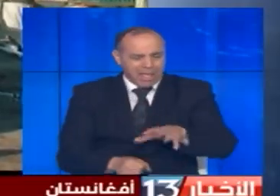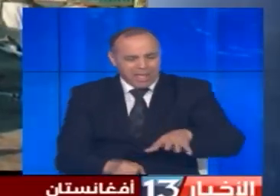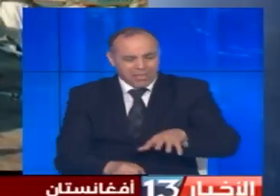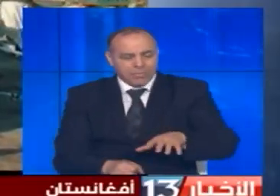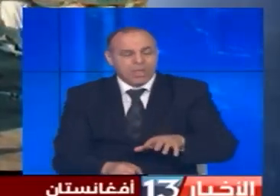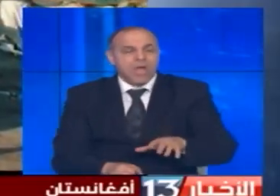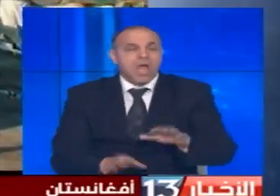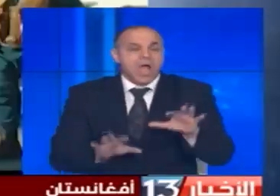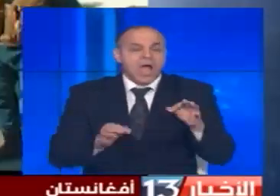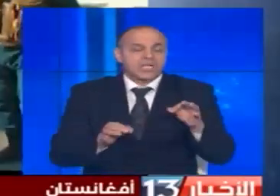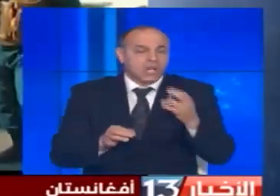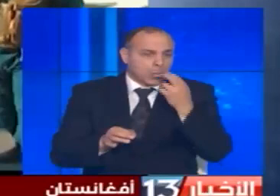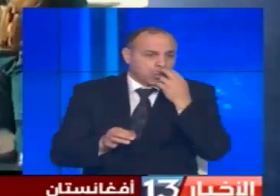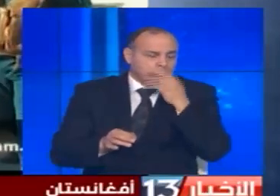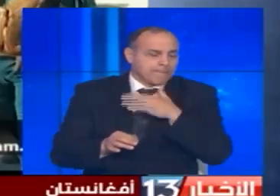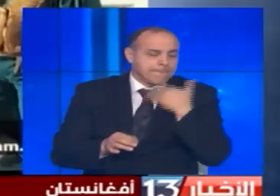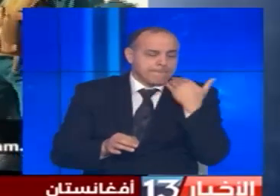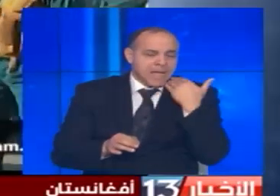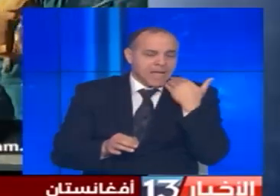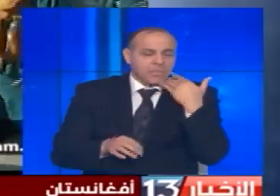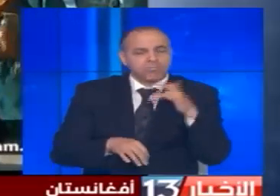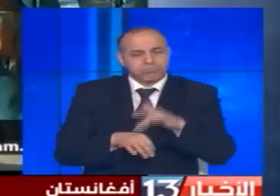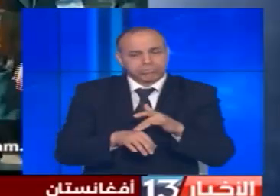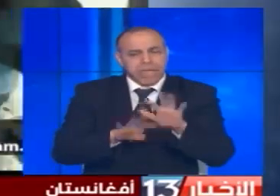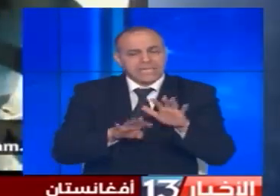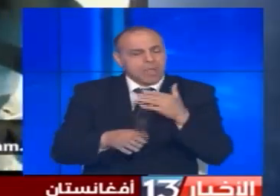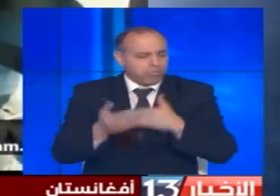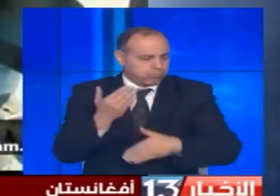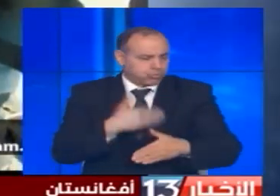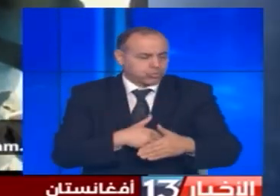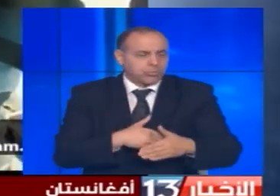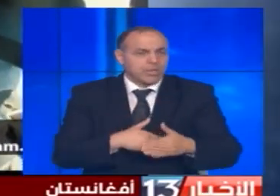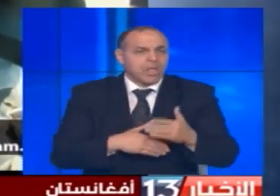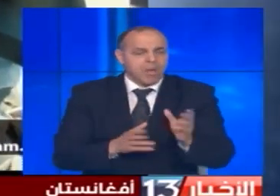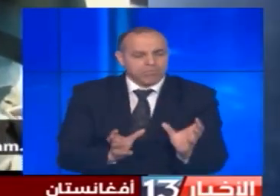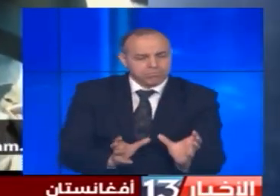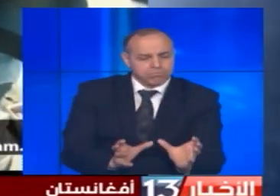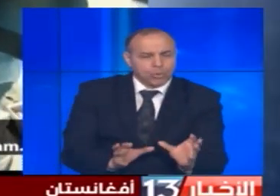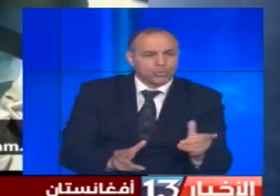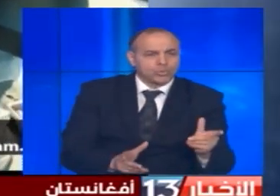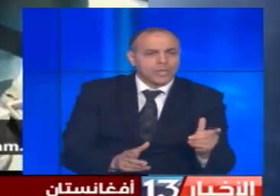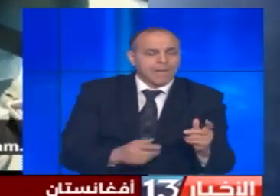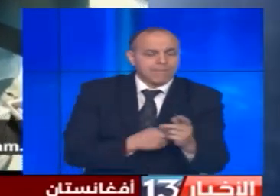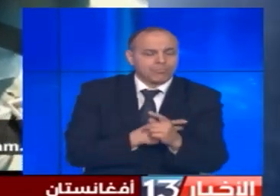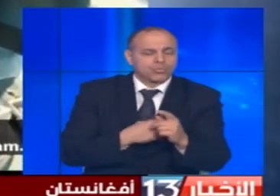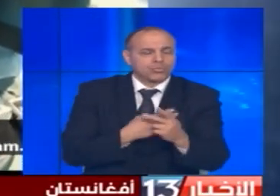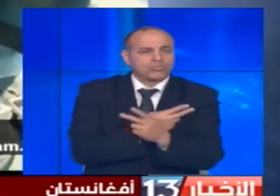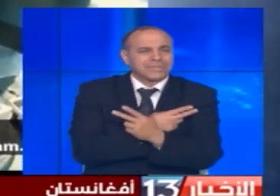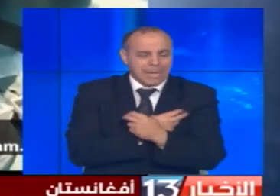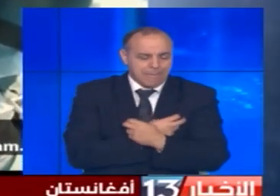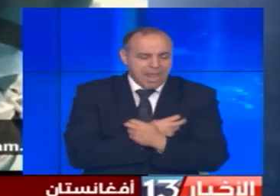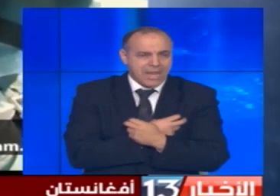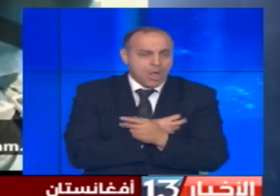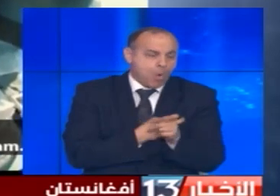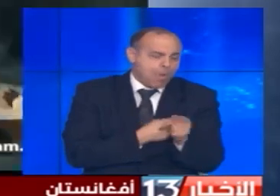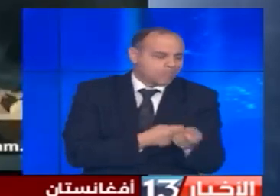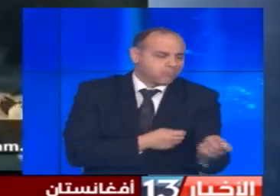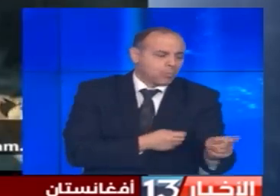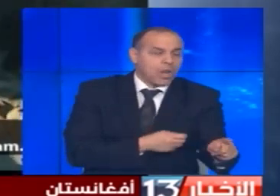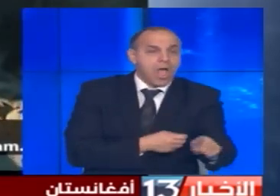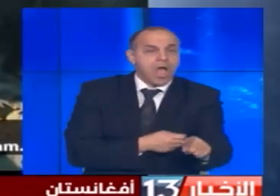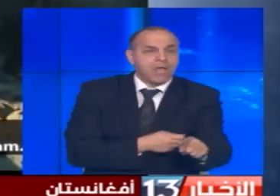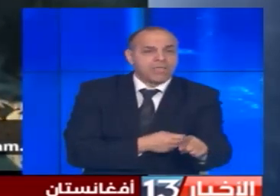لقي 10 أمنيين مصرعهم وأصيب 9 آخرون في كمين نصبه مسلحون من حركة طالبان في